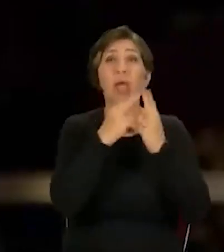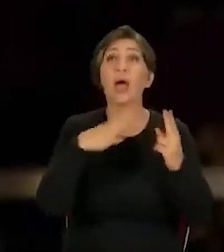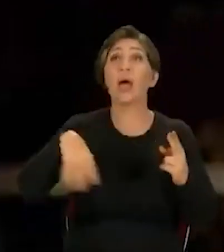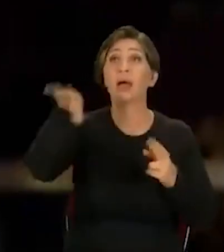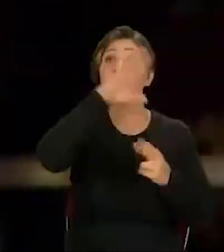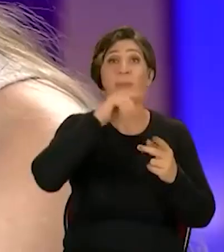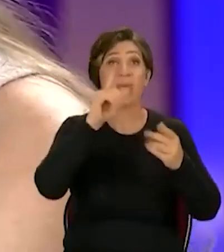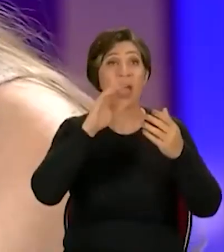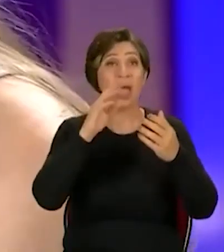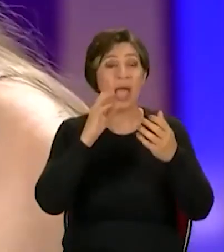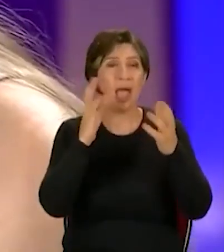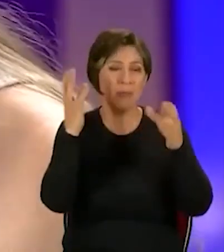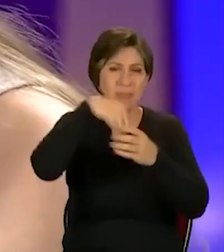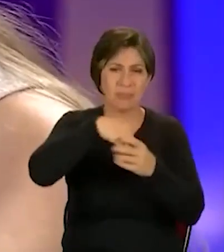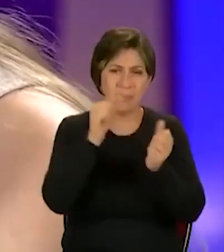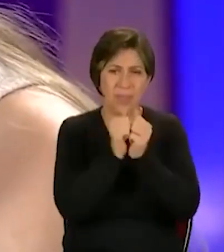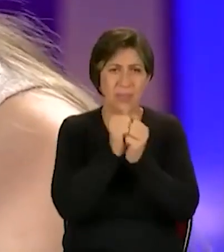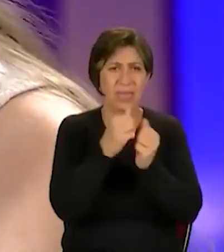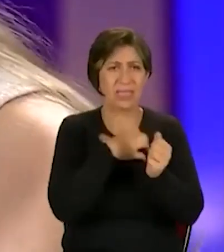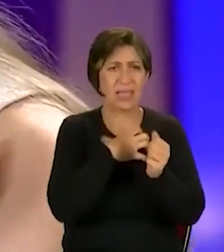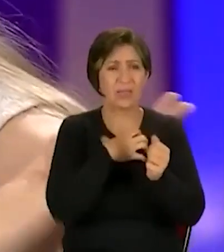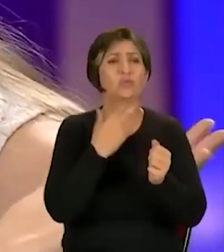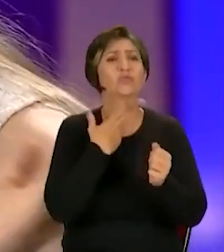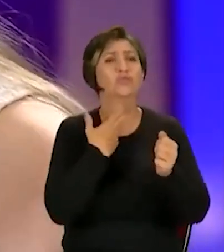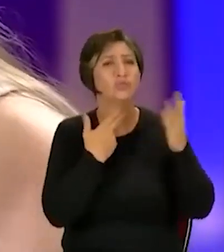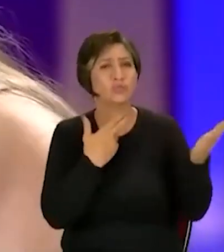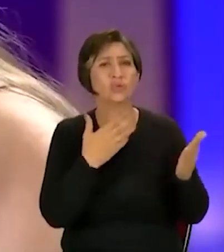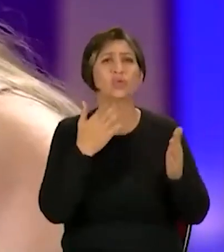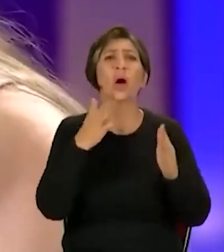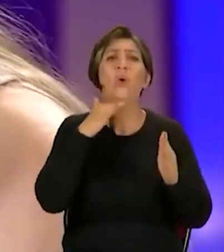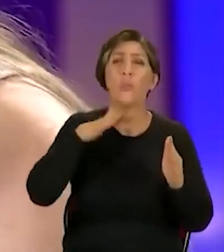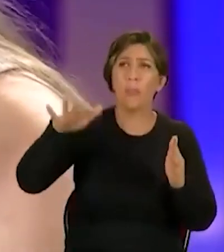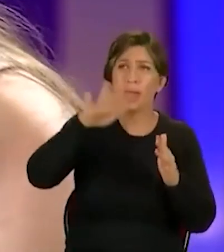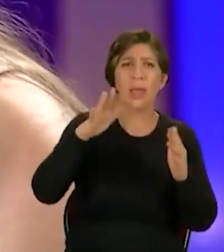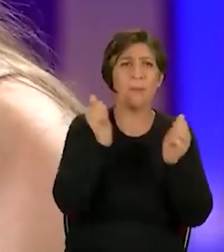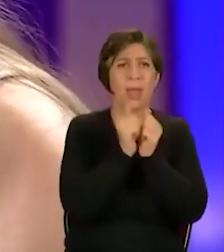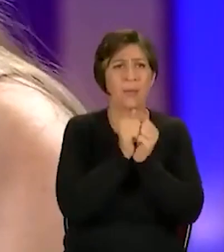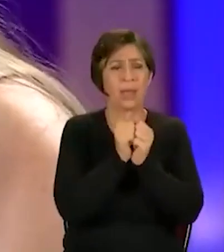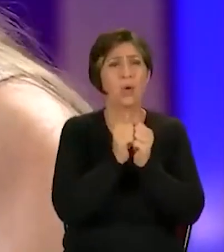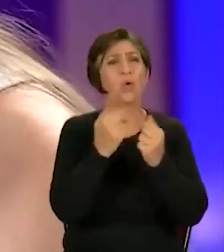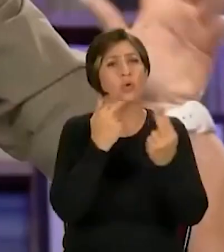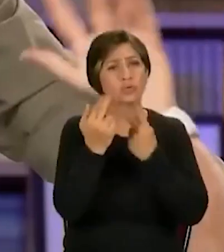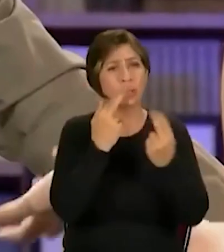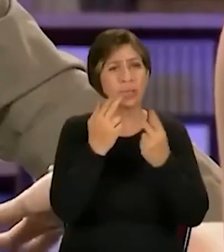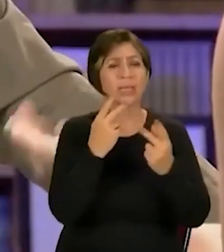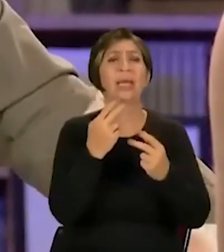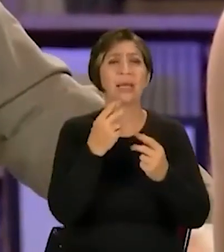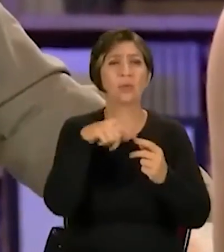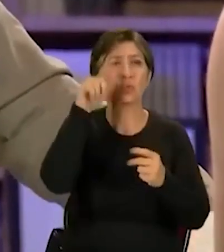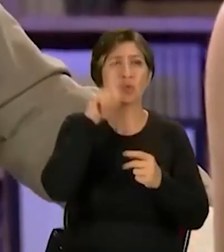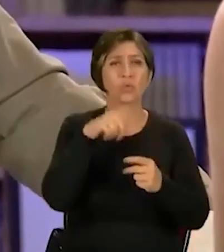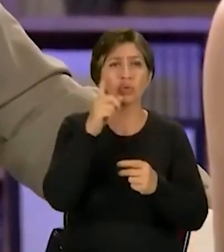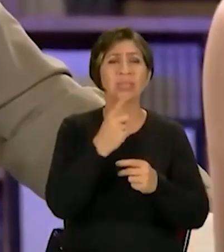yerinden insanlarla bir arada. Yani muhtemelen kendi alanına yakın işte Rusya'dan, işte Doğu Avrupa'dan filan insanlarla beraber oynuyor. Evet, onlarla oynuyor konuşarak, ama... onlarla